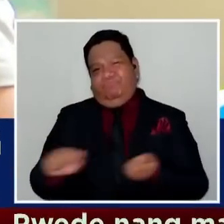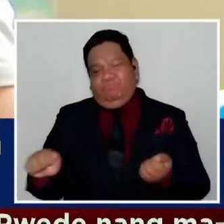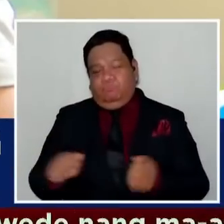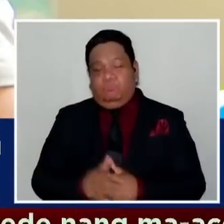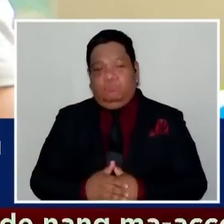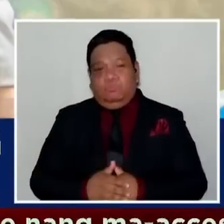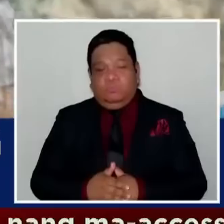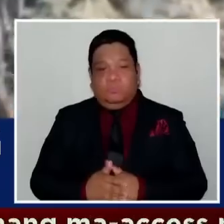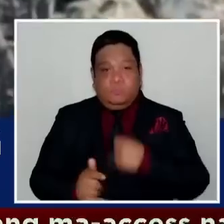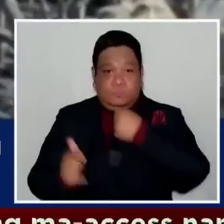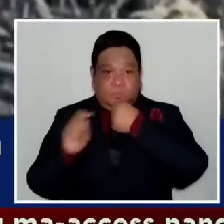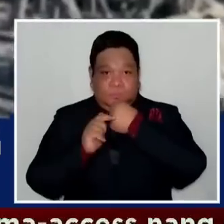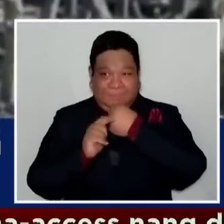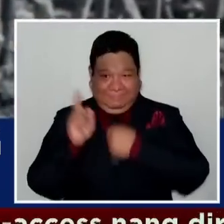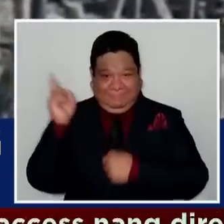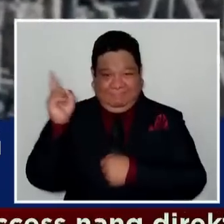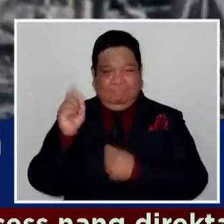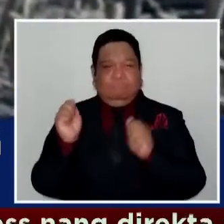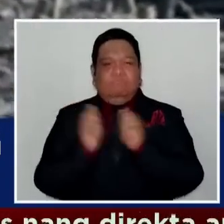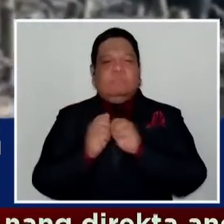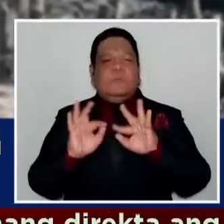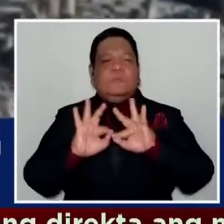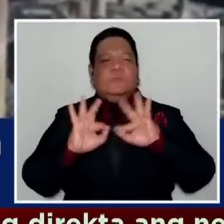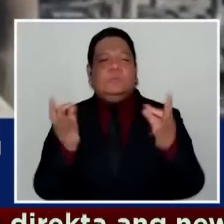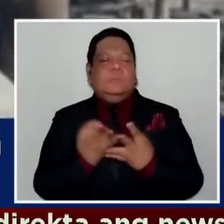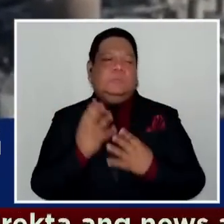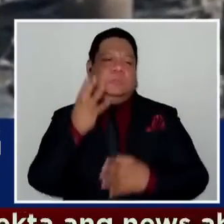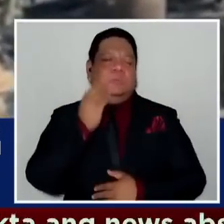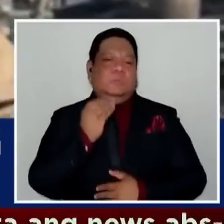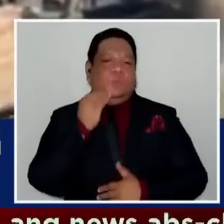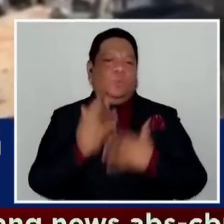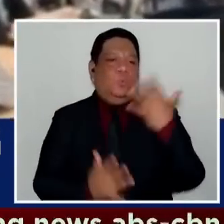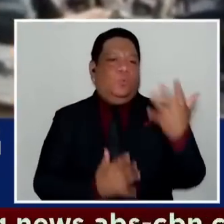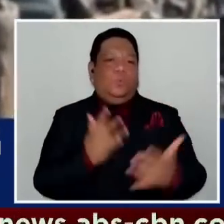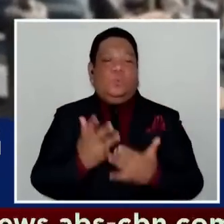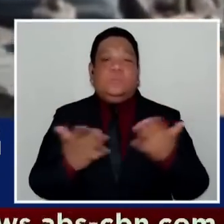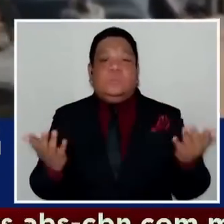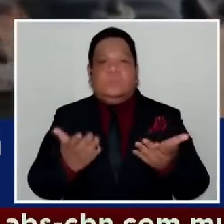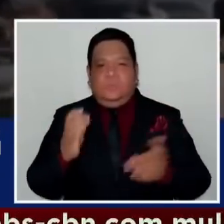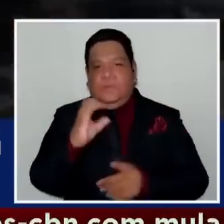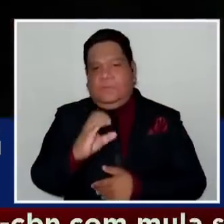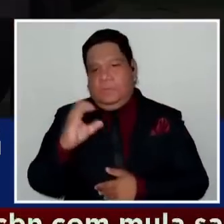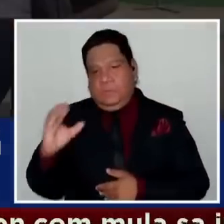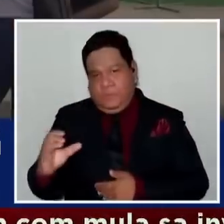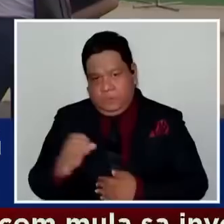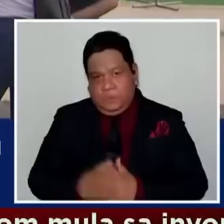sa daan-daang pamilya na nasunugan sa residential area sa Cavite City.